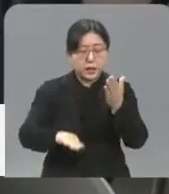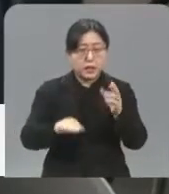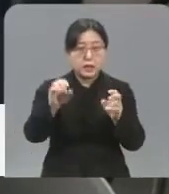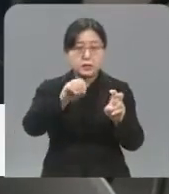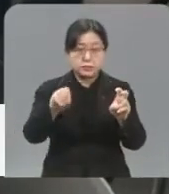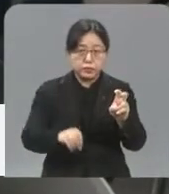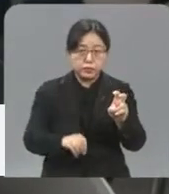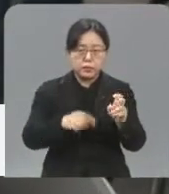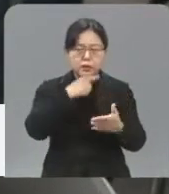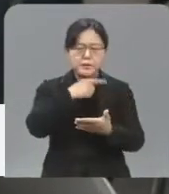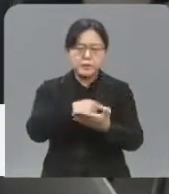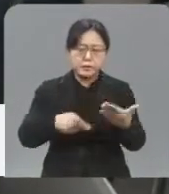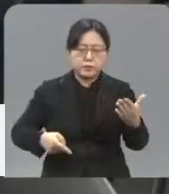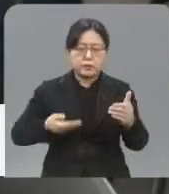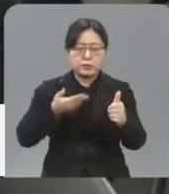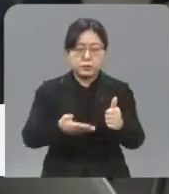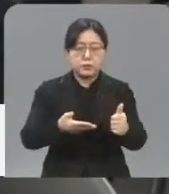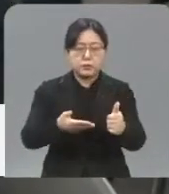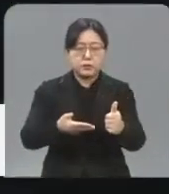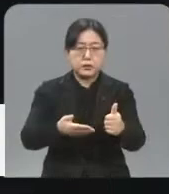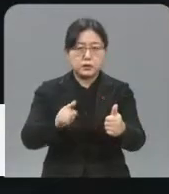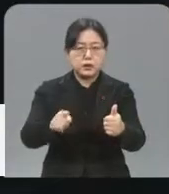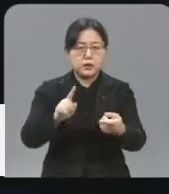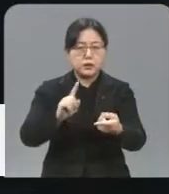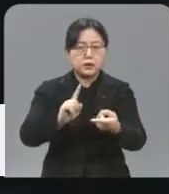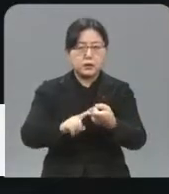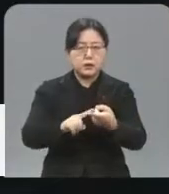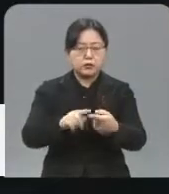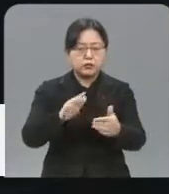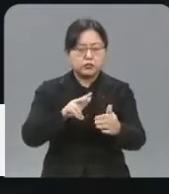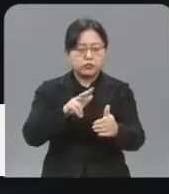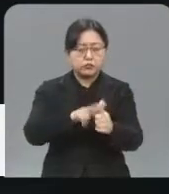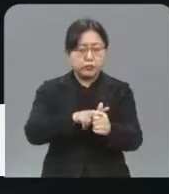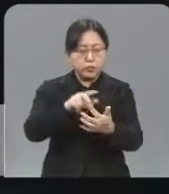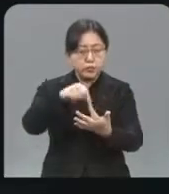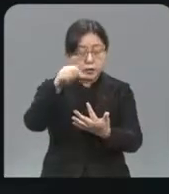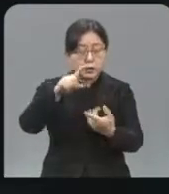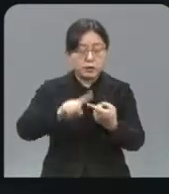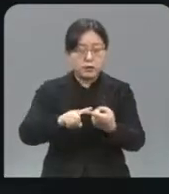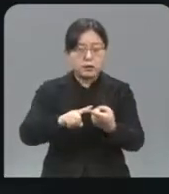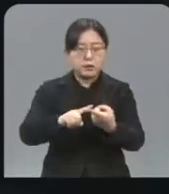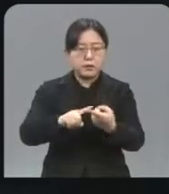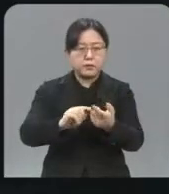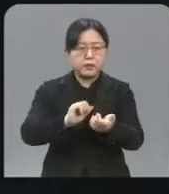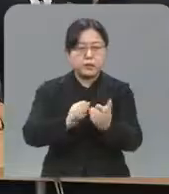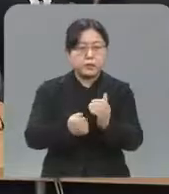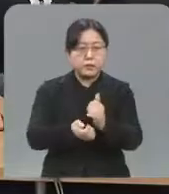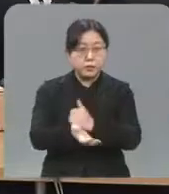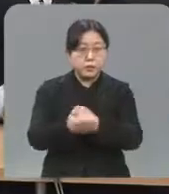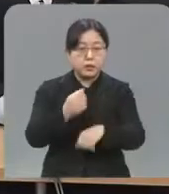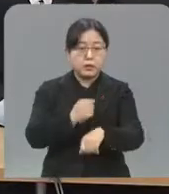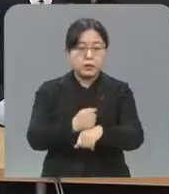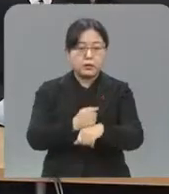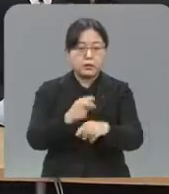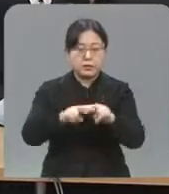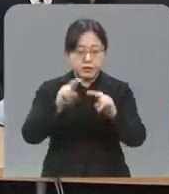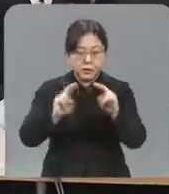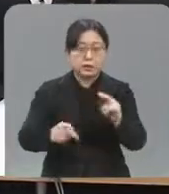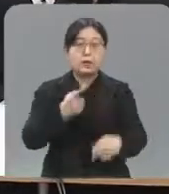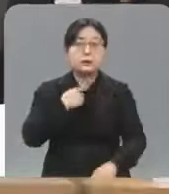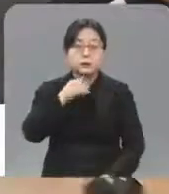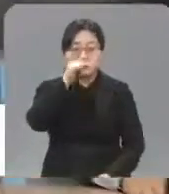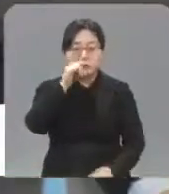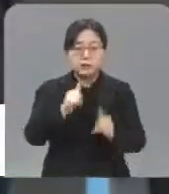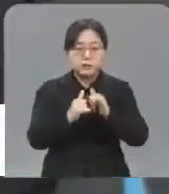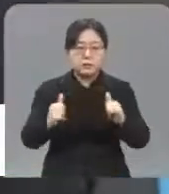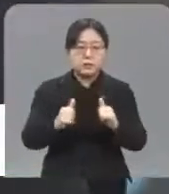대해 강한 페널티를 주기로 해 이 역시 경선 주요 변수가 될 전망입니다. 그런가 하면 탈당 이력이 있는